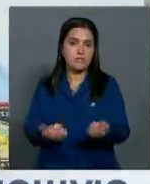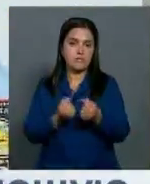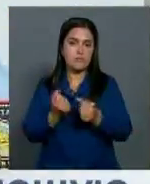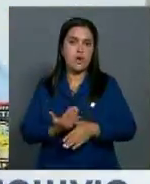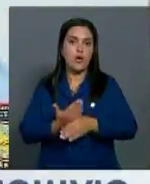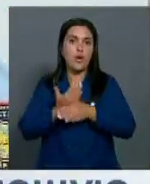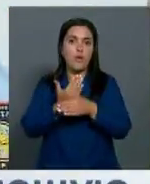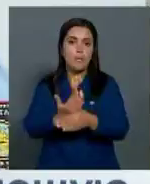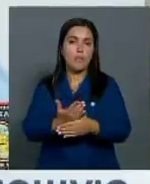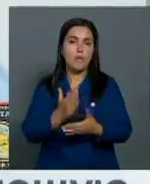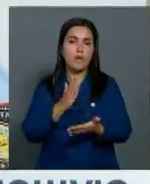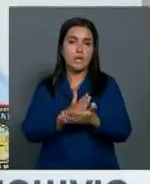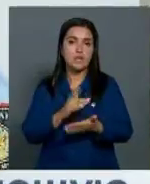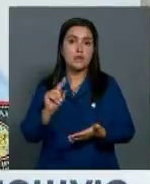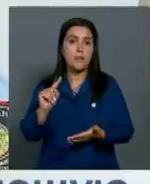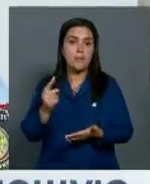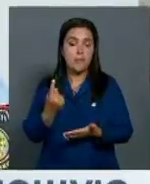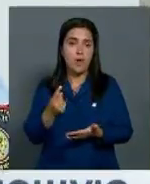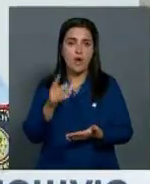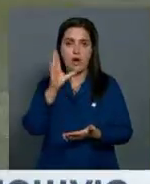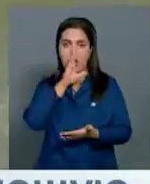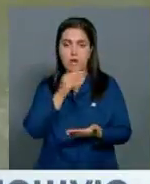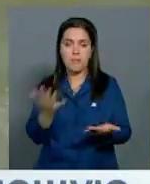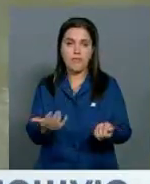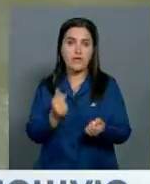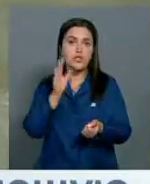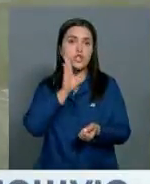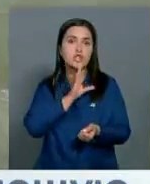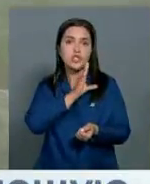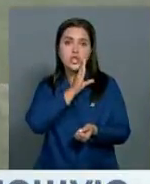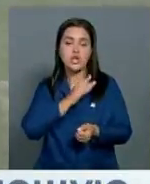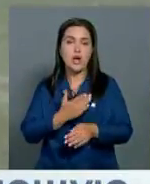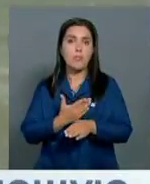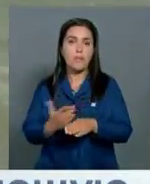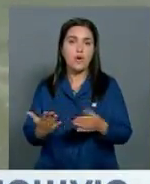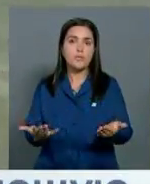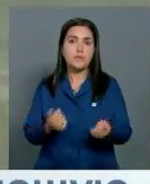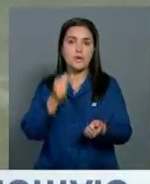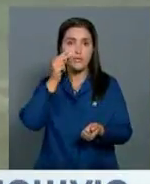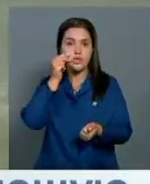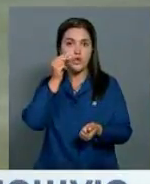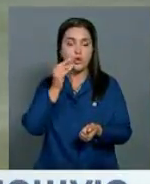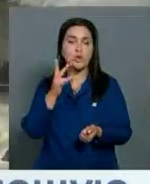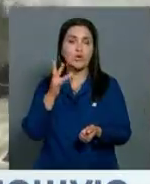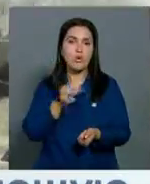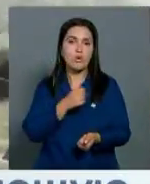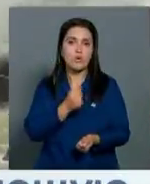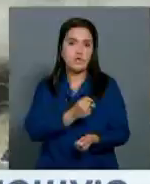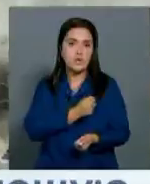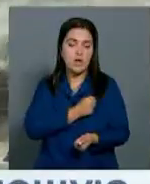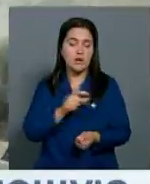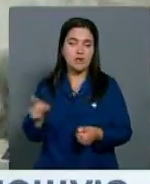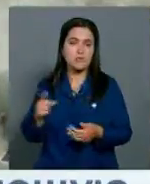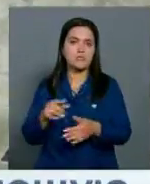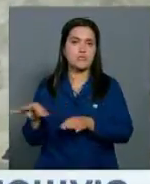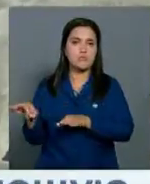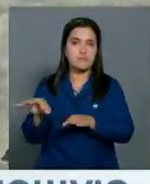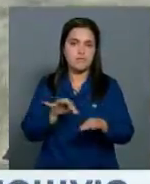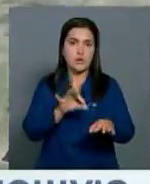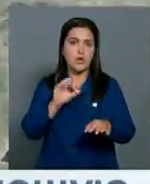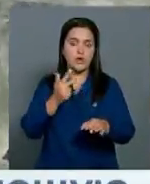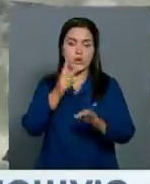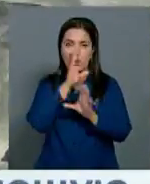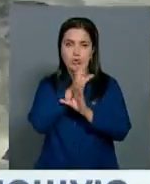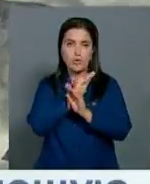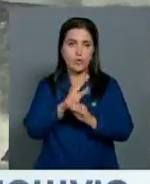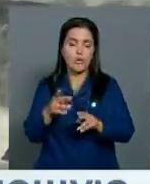бросились в бушующую воду. Первой на берег удалось вытащить женщину. Немногим позже спасли мужчину, но, к сожалению, до приезда бригады скорой